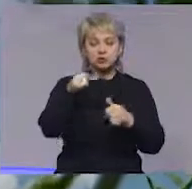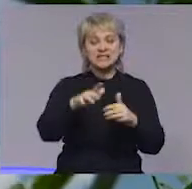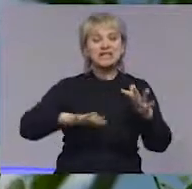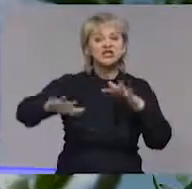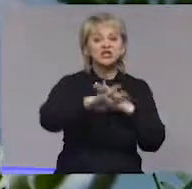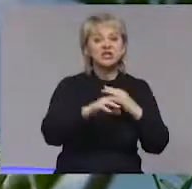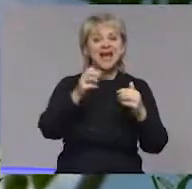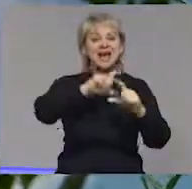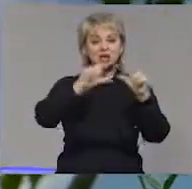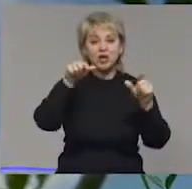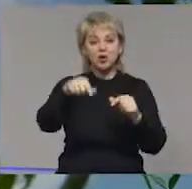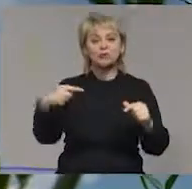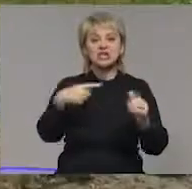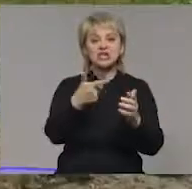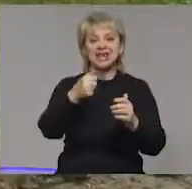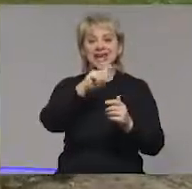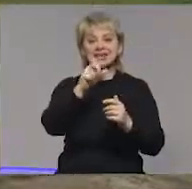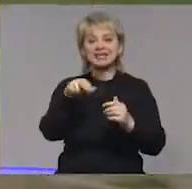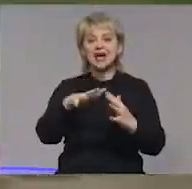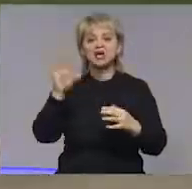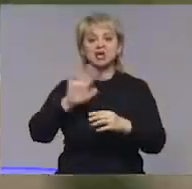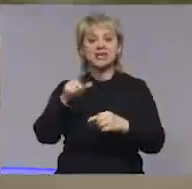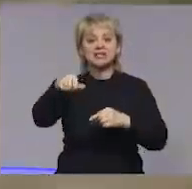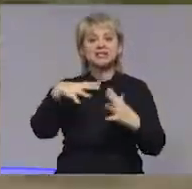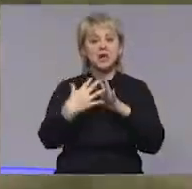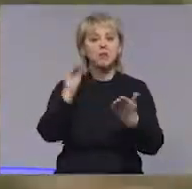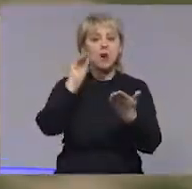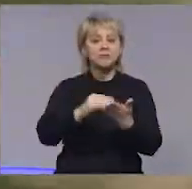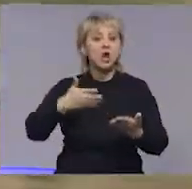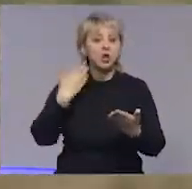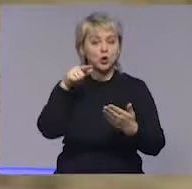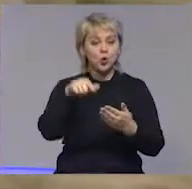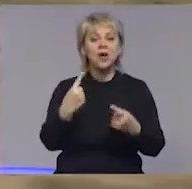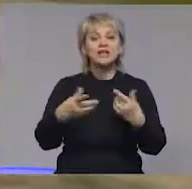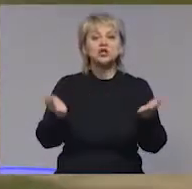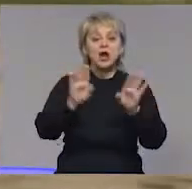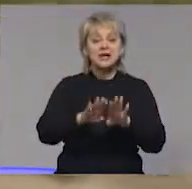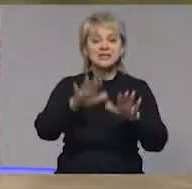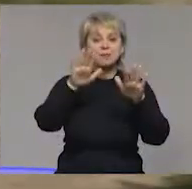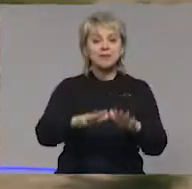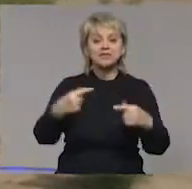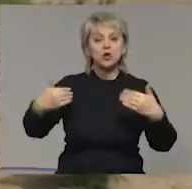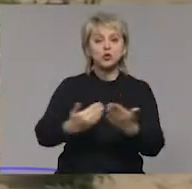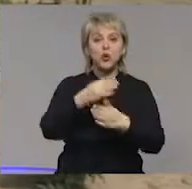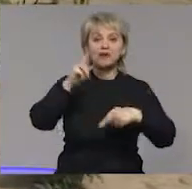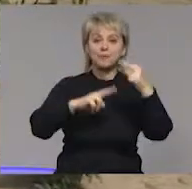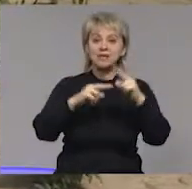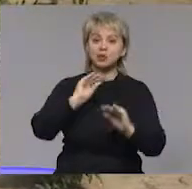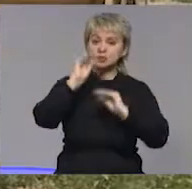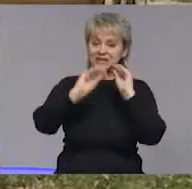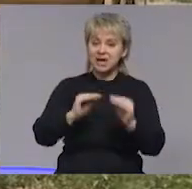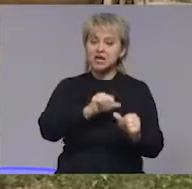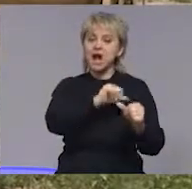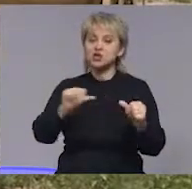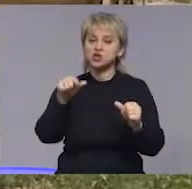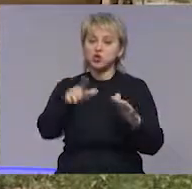Территория этнокомплекса 1000 гектаров. Киностаница здесь поместится легко и даже останется место для новых построек декораций.